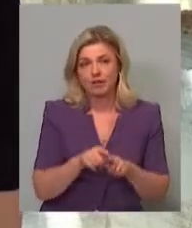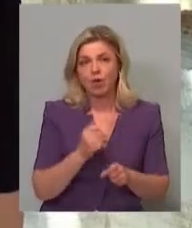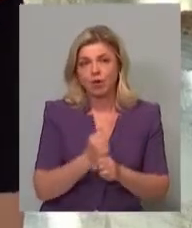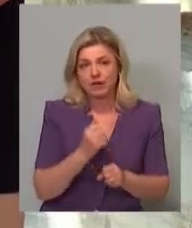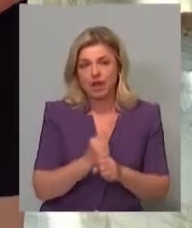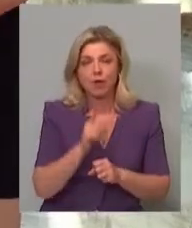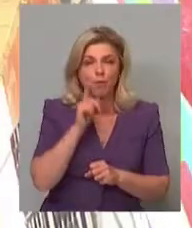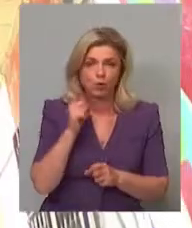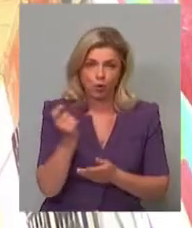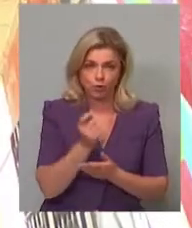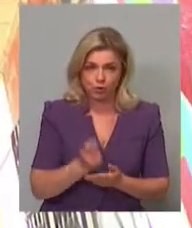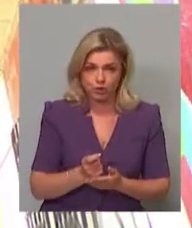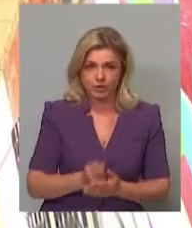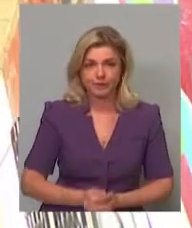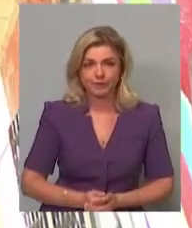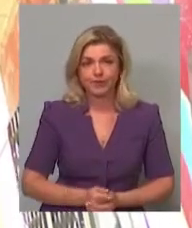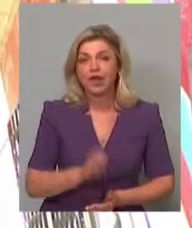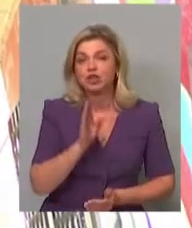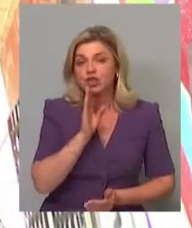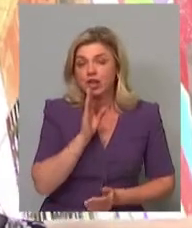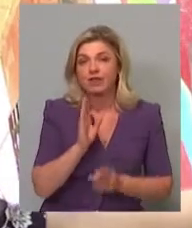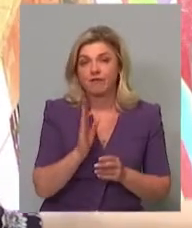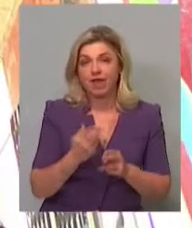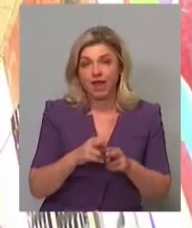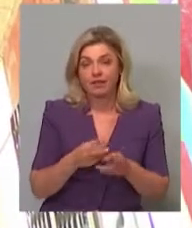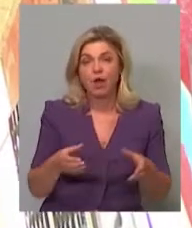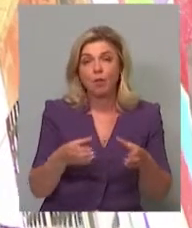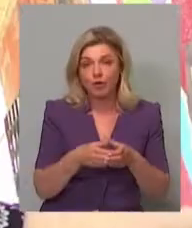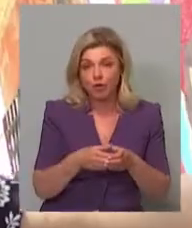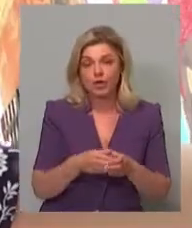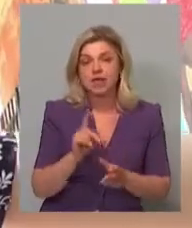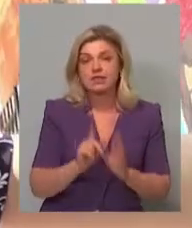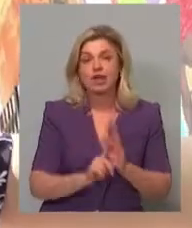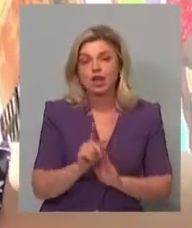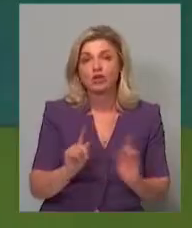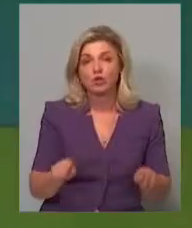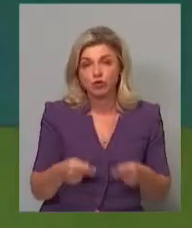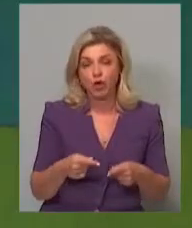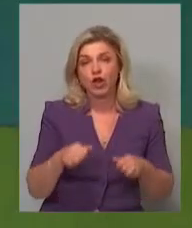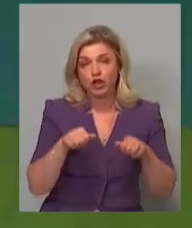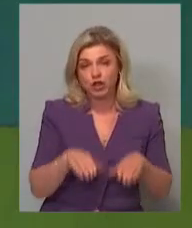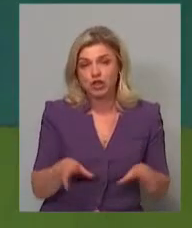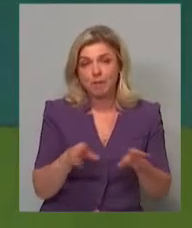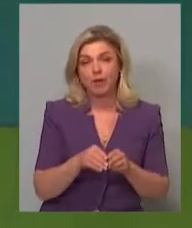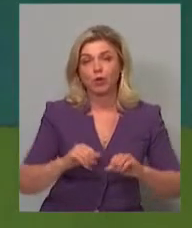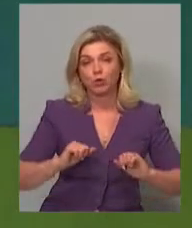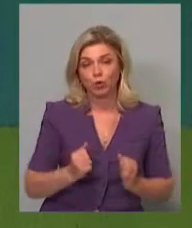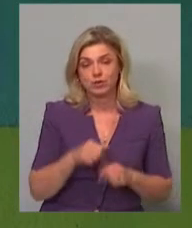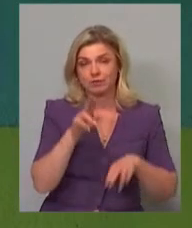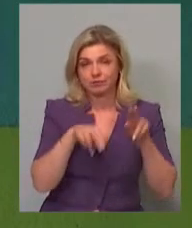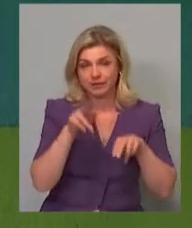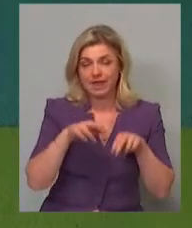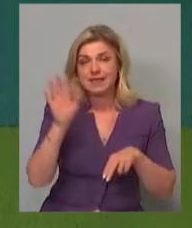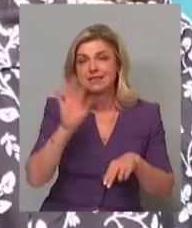Гдєтто» протягом року. Лоліта Ярошенко в спільноті від початку створення. Говорить, вирішили з друзями та одногрупниками розфарбувати сірі